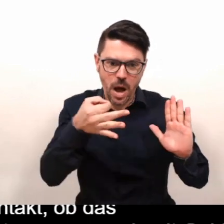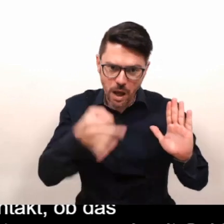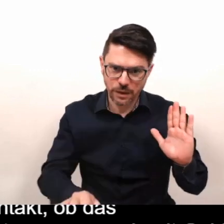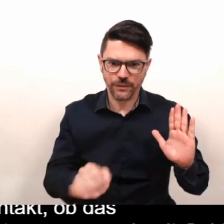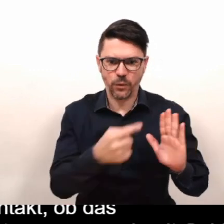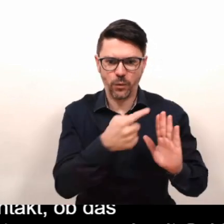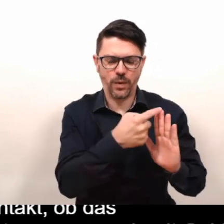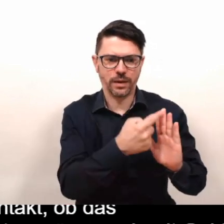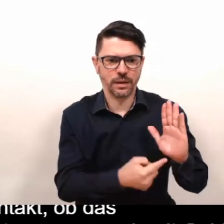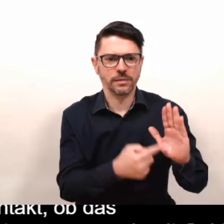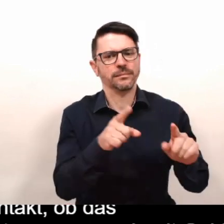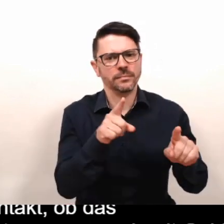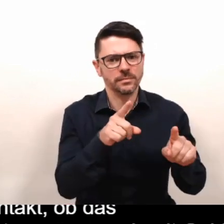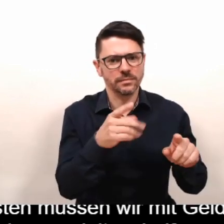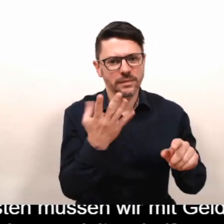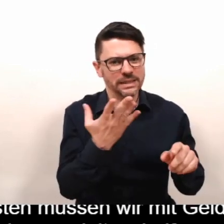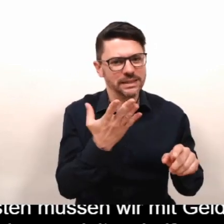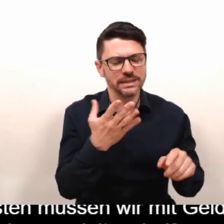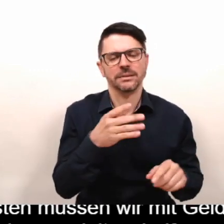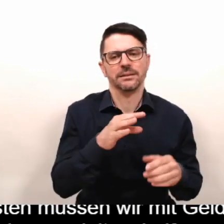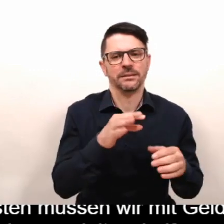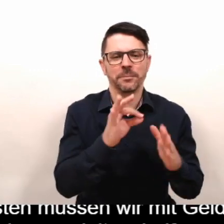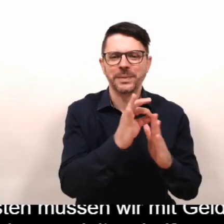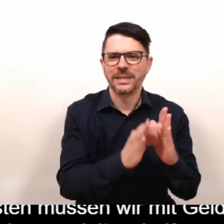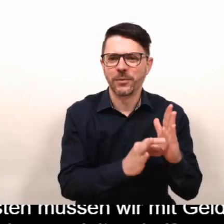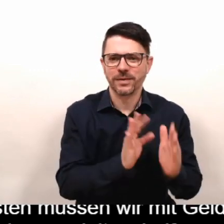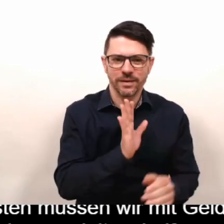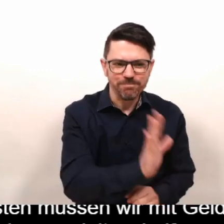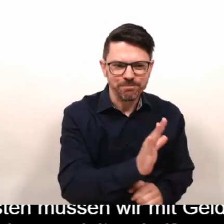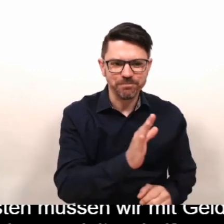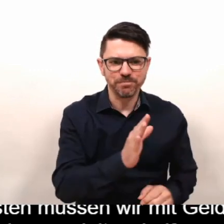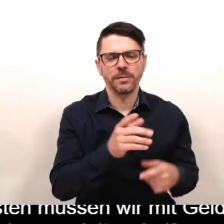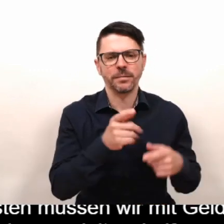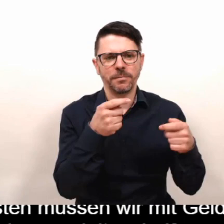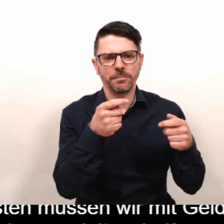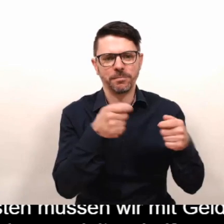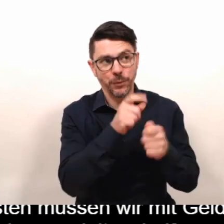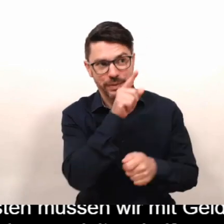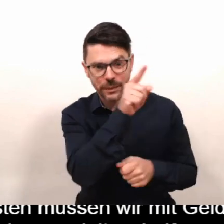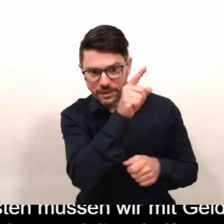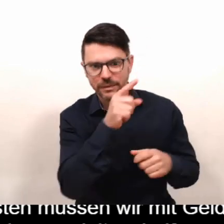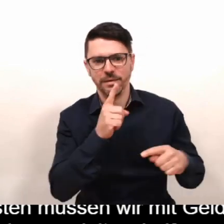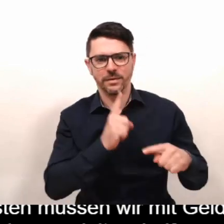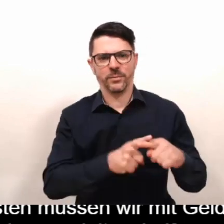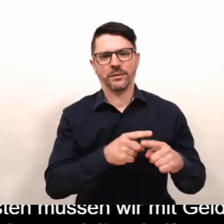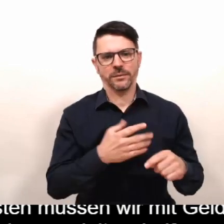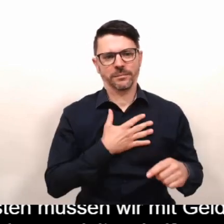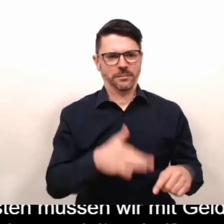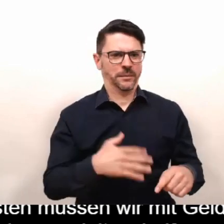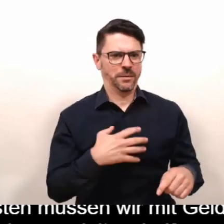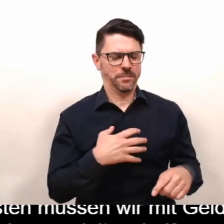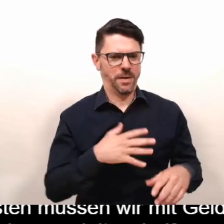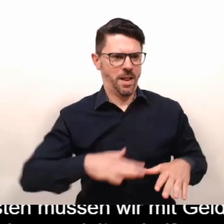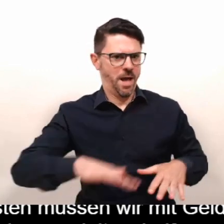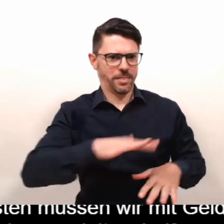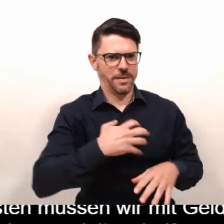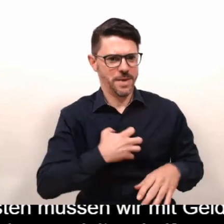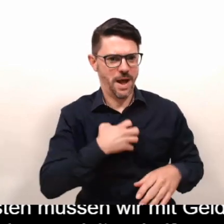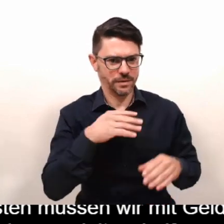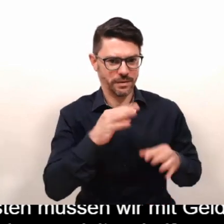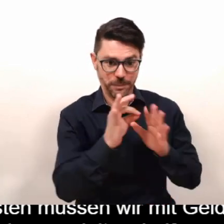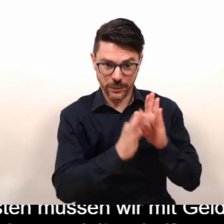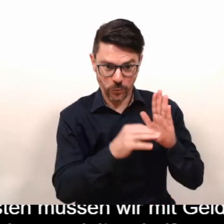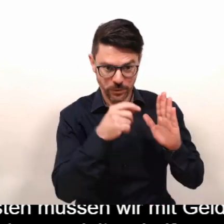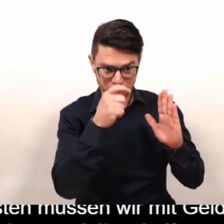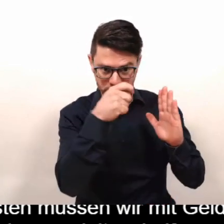bis Anfang Mai ihre Anträge gestellt haben, auch ihr Geld bekommen haben. Wir derzeit 10.000 bis 15.000 Anträge pro Tag, werktags, die